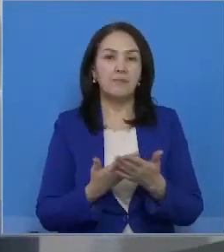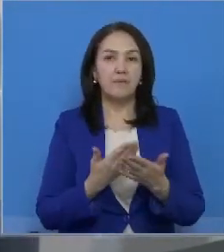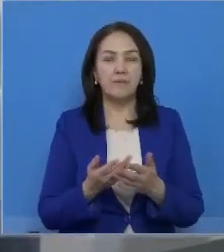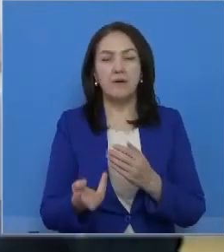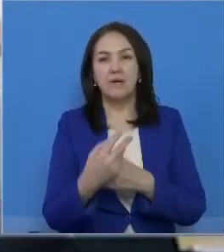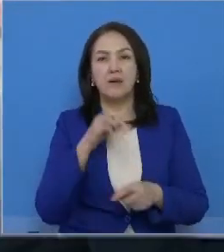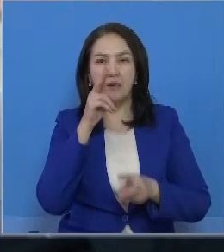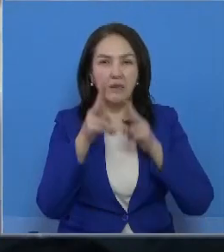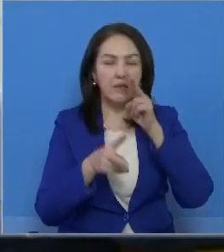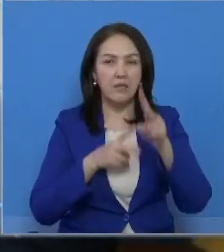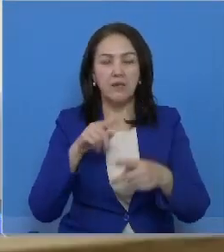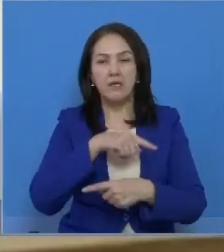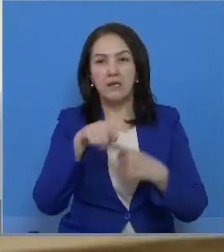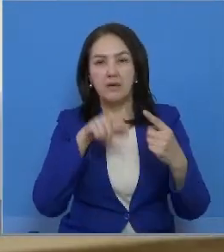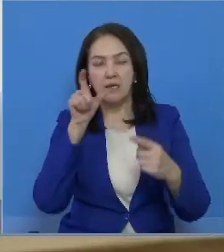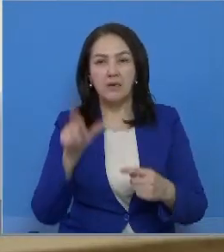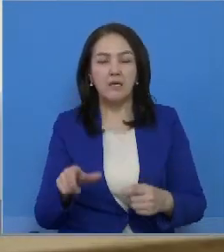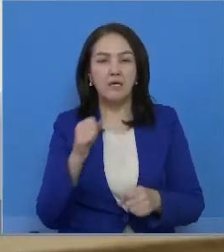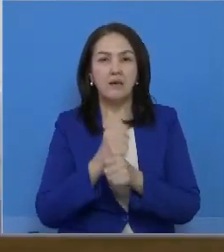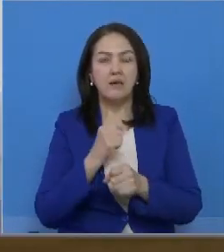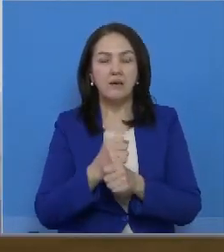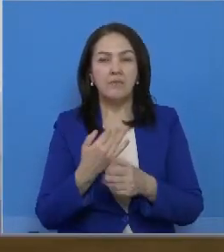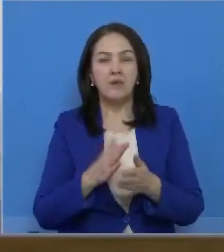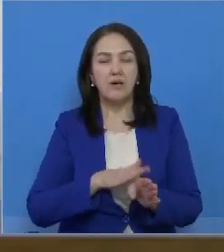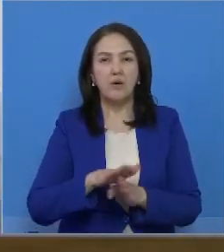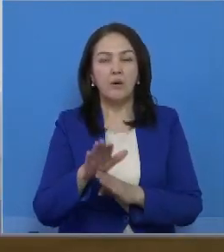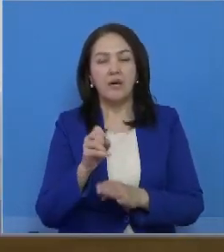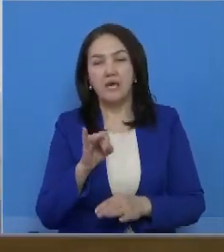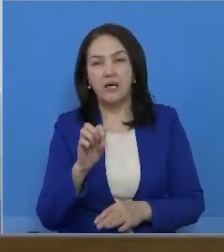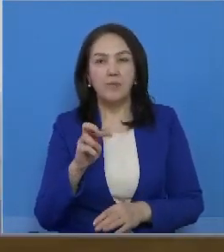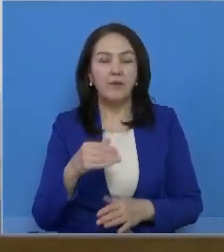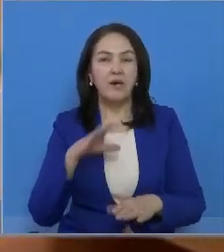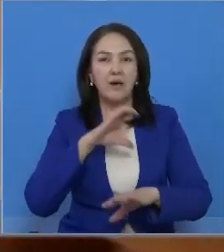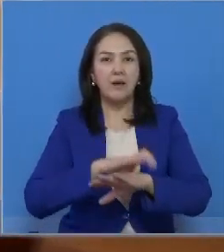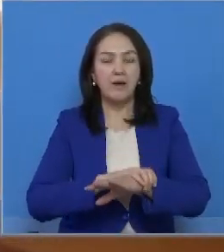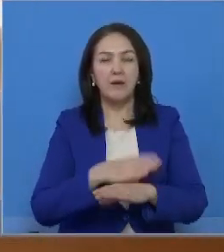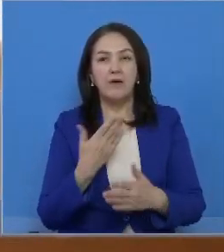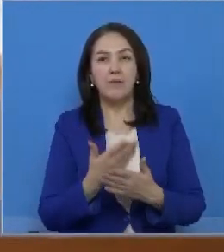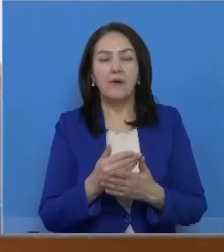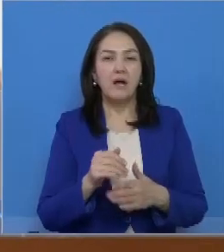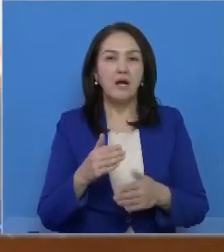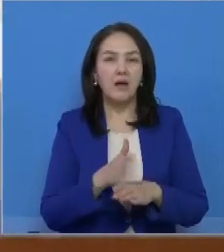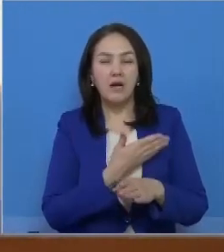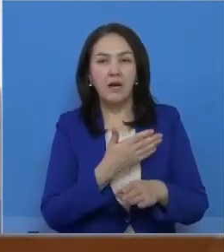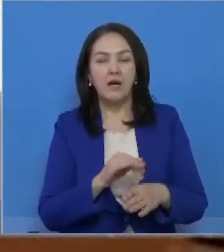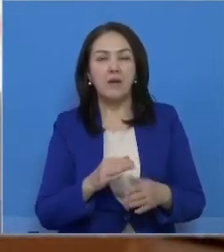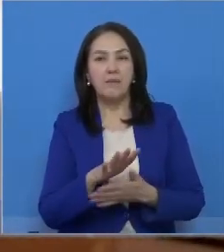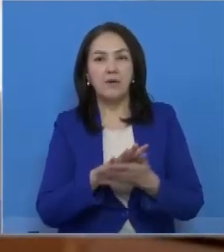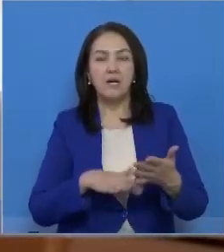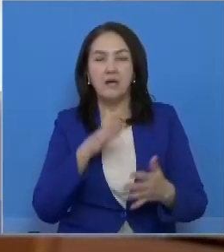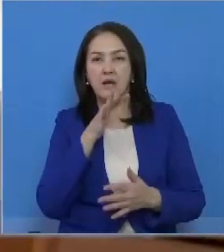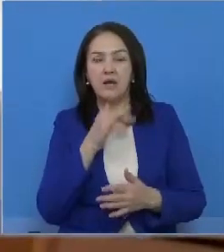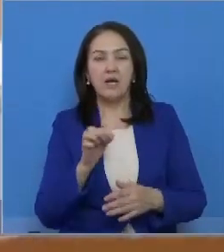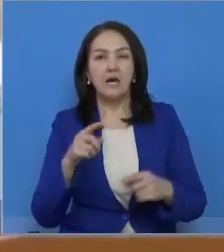примеру поступила жалоба от предпринимателя на действия местного исполнительного органа по факту необоснованного отказа в продлении